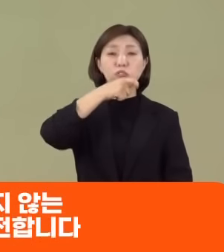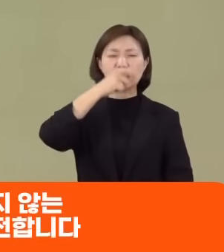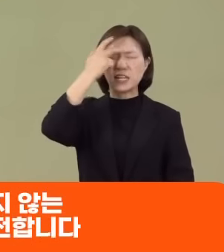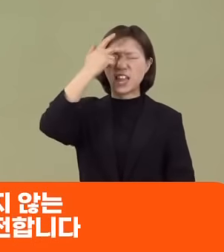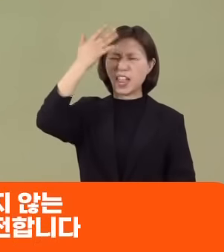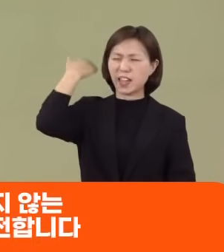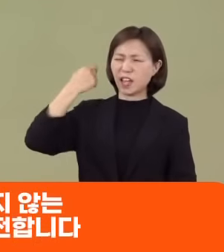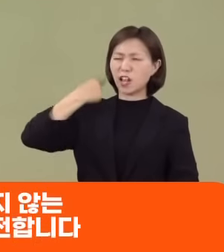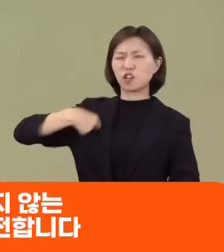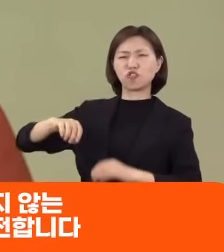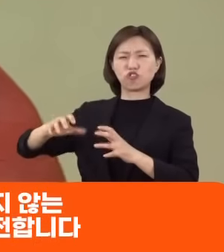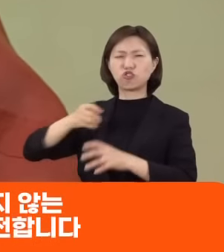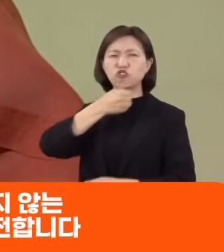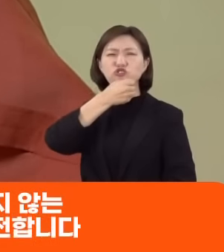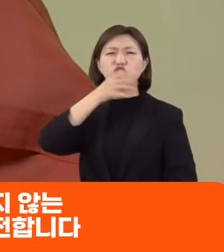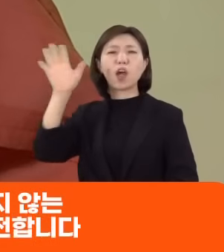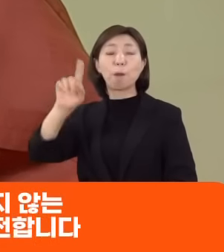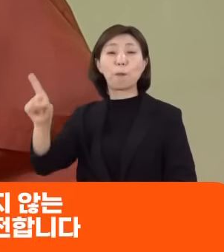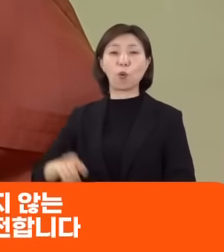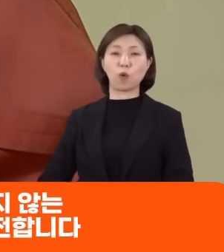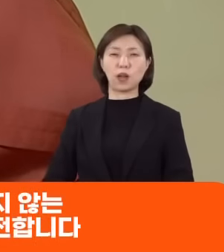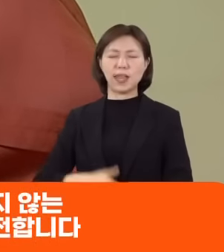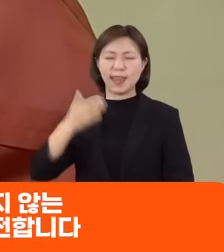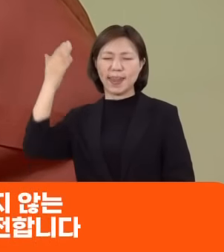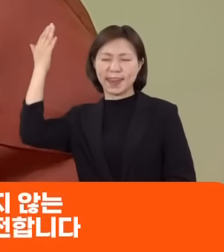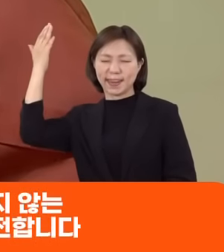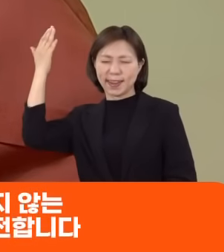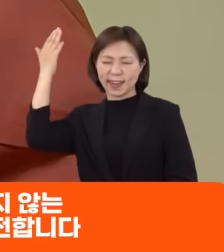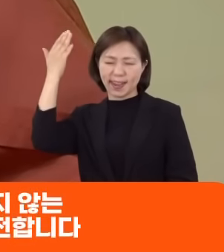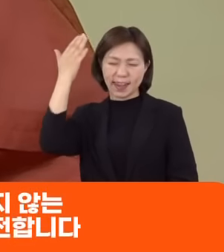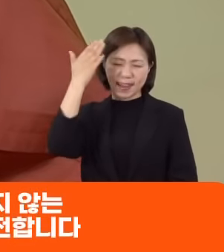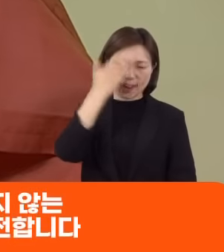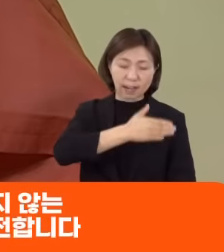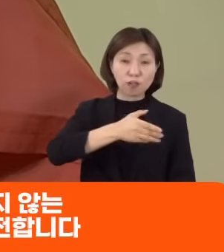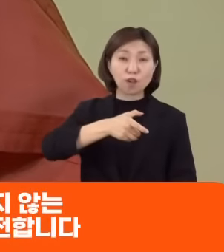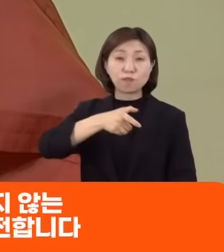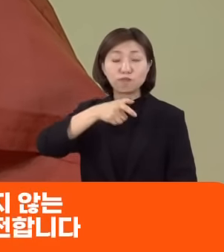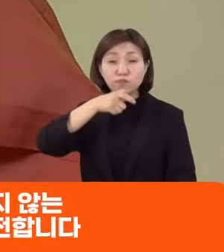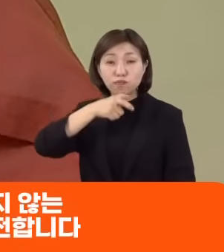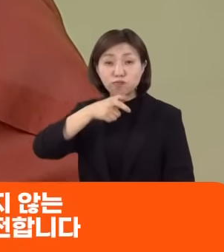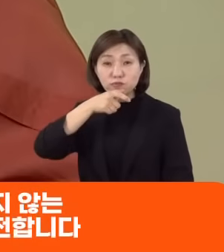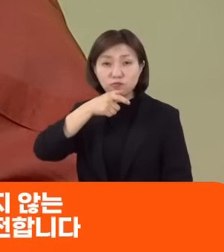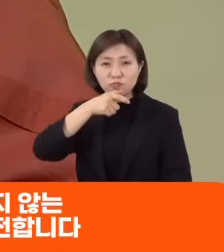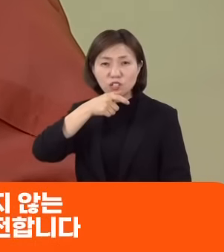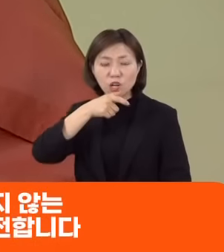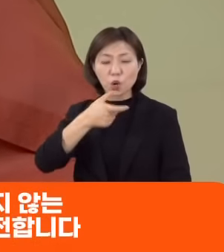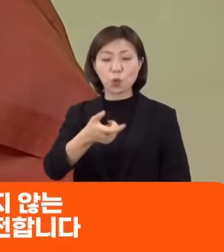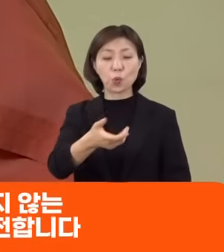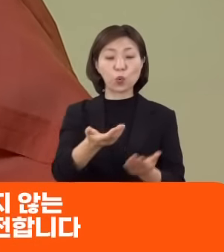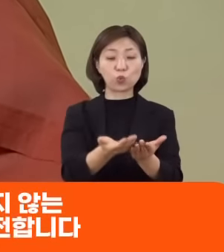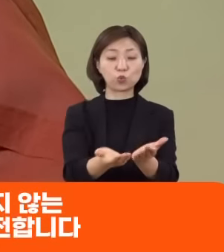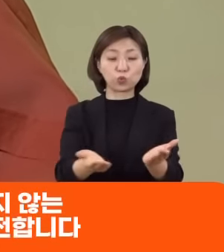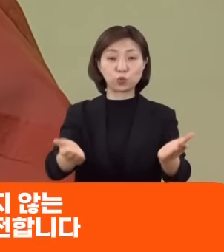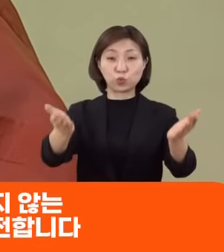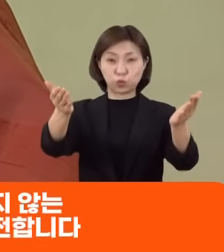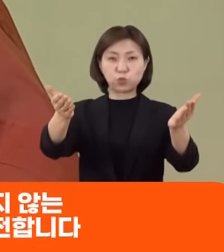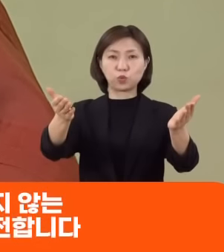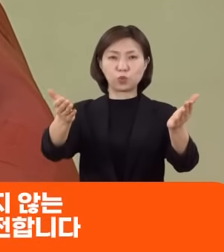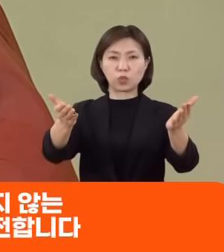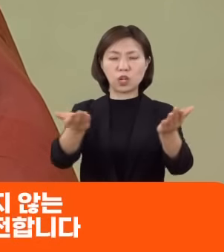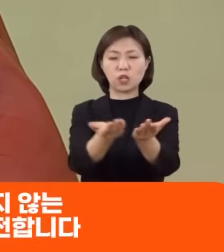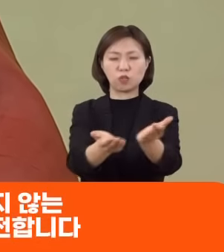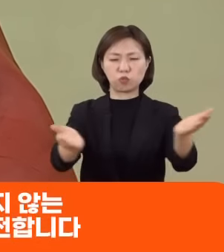유행하던 방법인데 깨끗한 물 청정수 깨끗한 물을 앞에 놓고